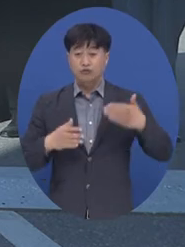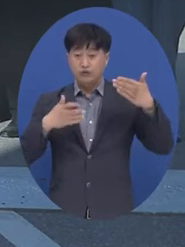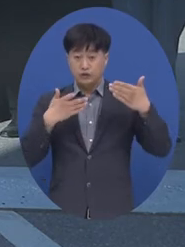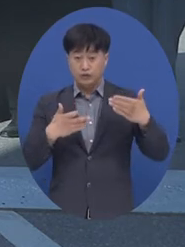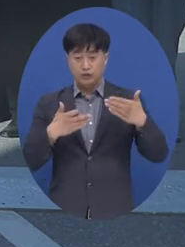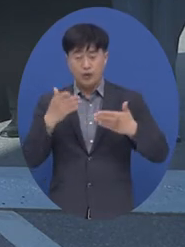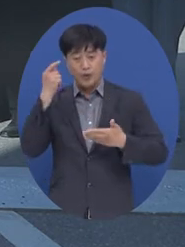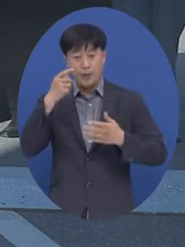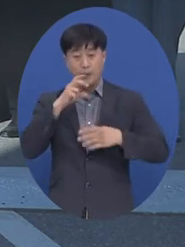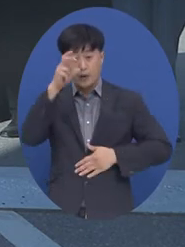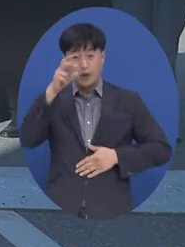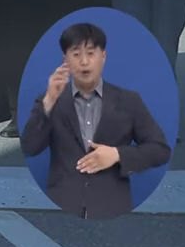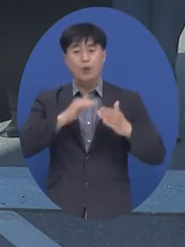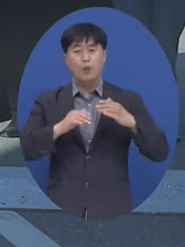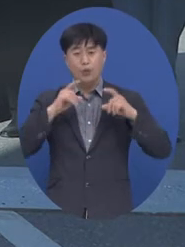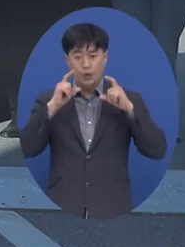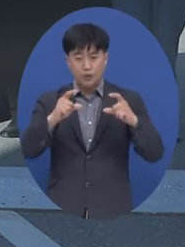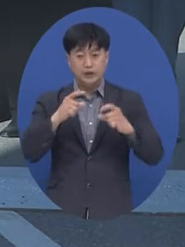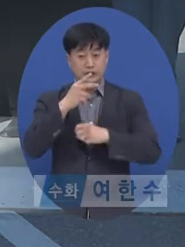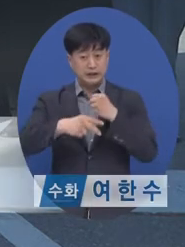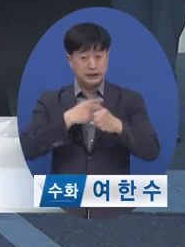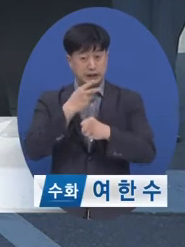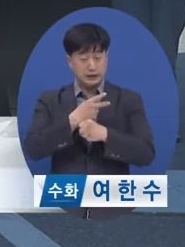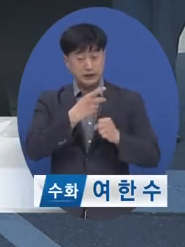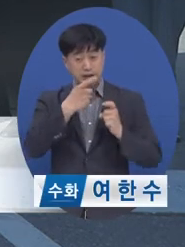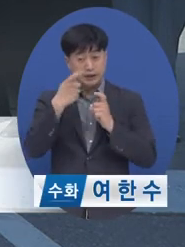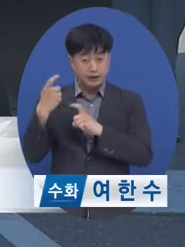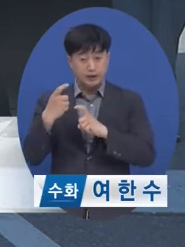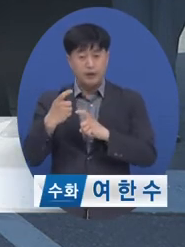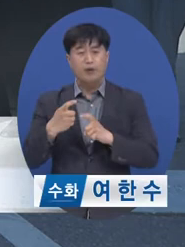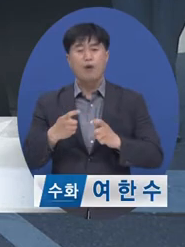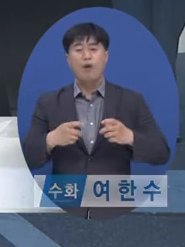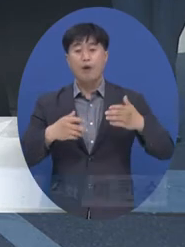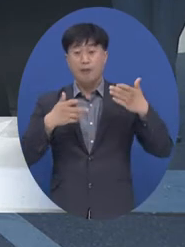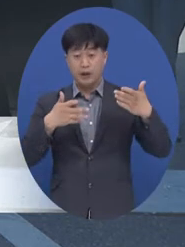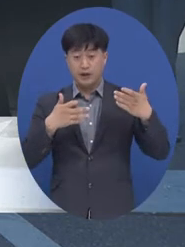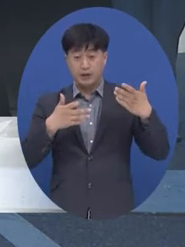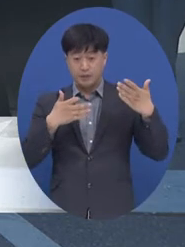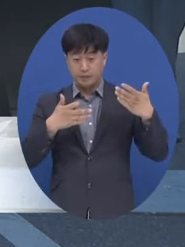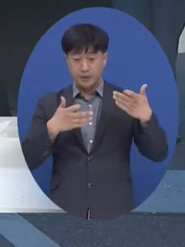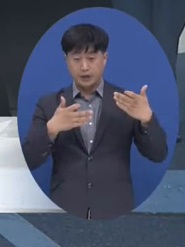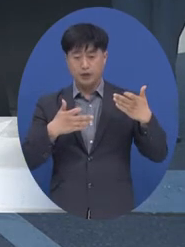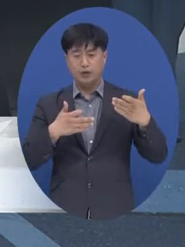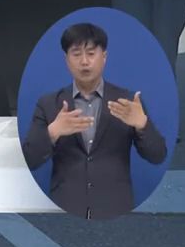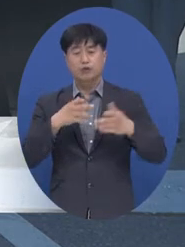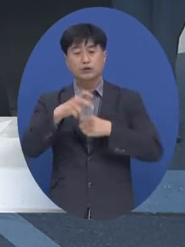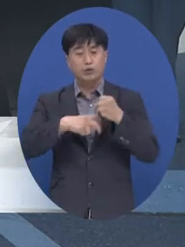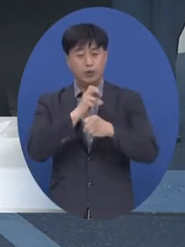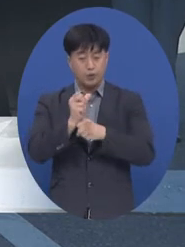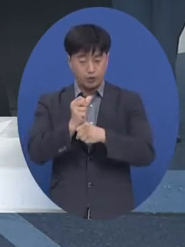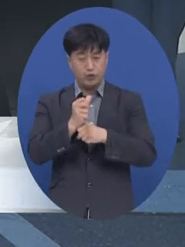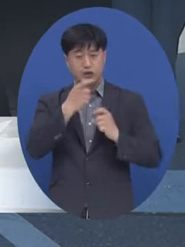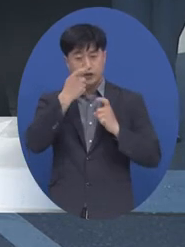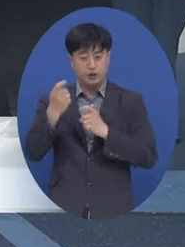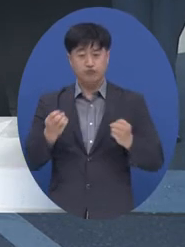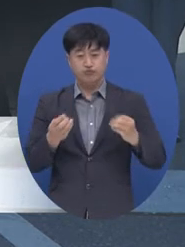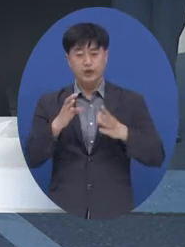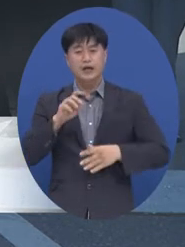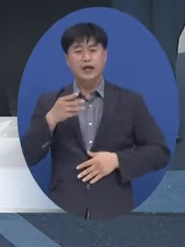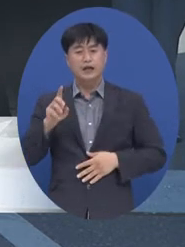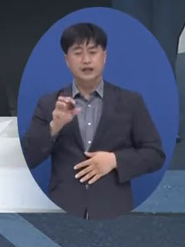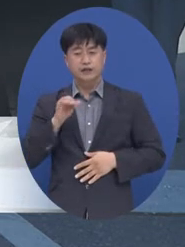골고 평양 공동선언 이준영 과 광복 75주년을 기념해 열린 라이브 인디 ng 가 지난 주말 마비